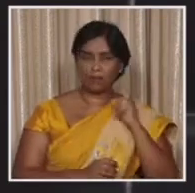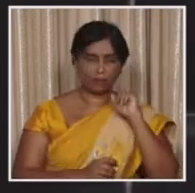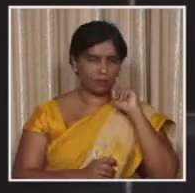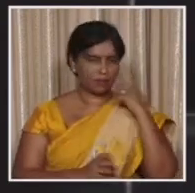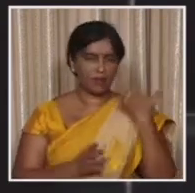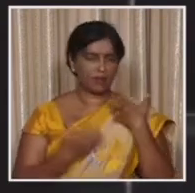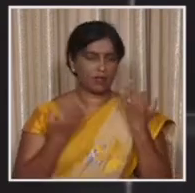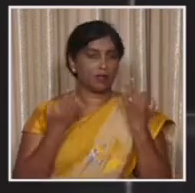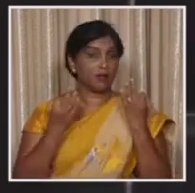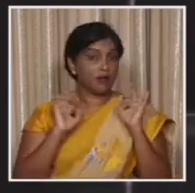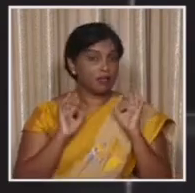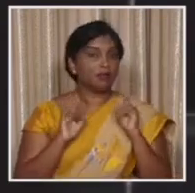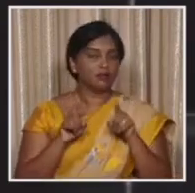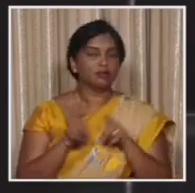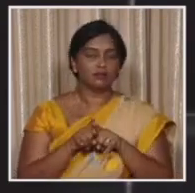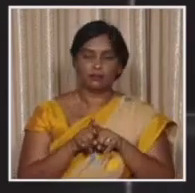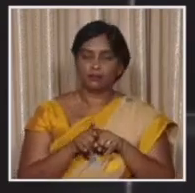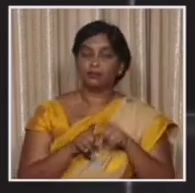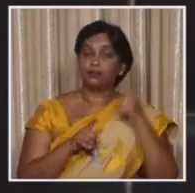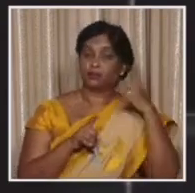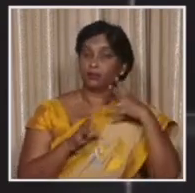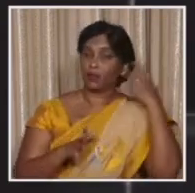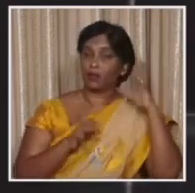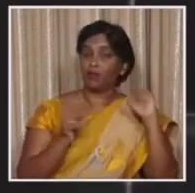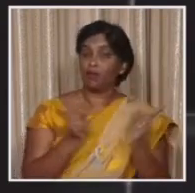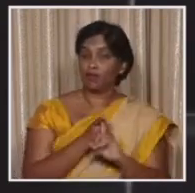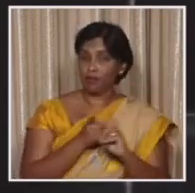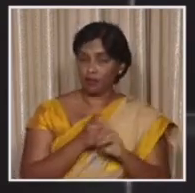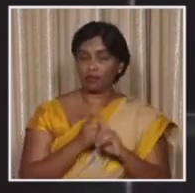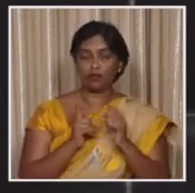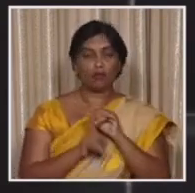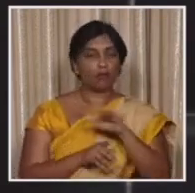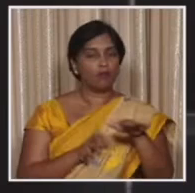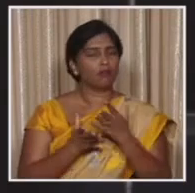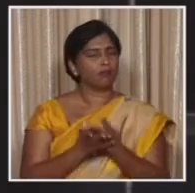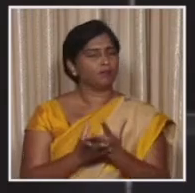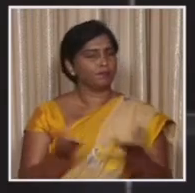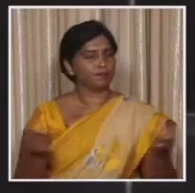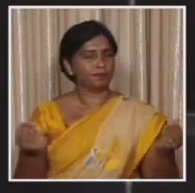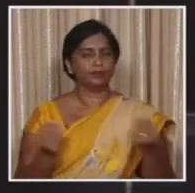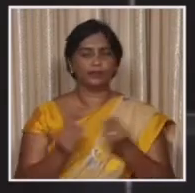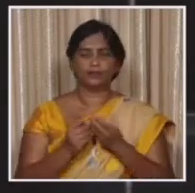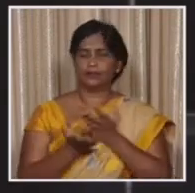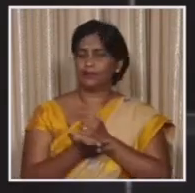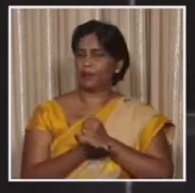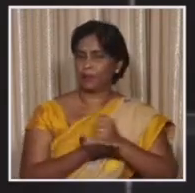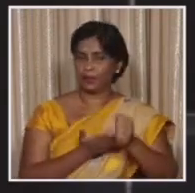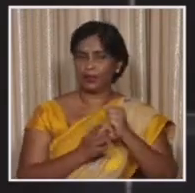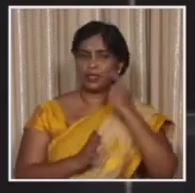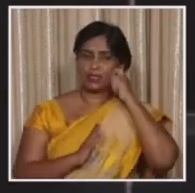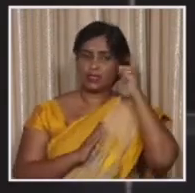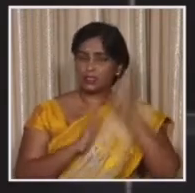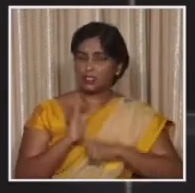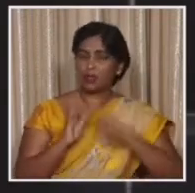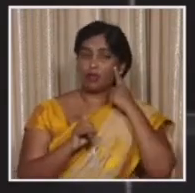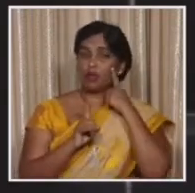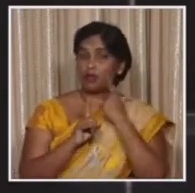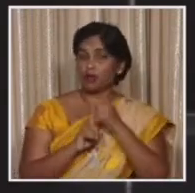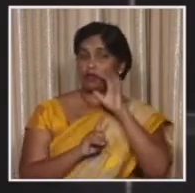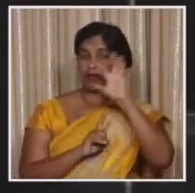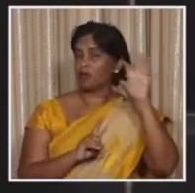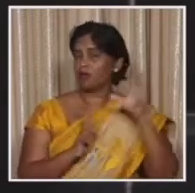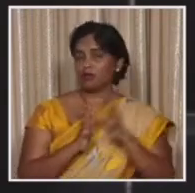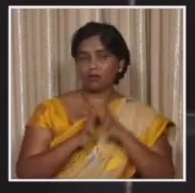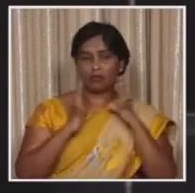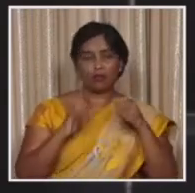නොදැනුවත්කමින් නිදහස් කරගත්තොත් විතරයි. දෙවන ලෝක යුද්ධයේදී පොළොවට සමතලා වෙච්ච, විනාශ වෙච්ච ජපානය, කොරියාව වගේ රටවල්